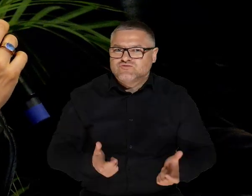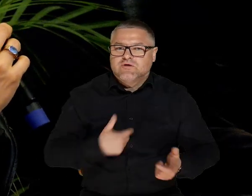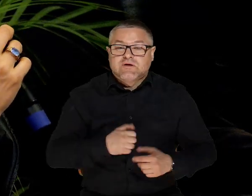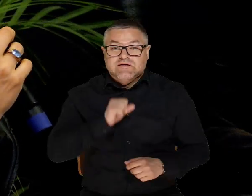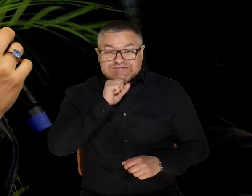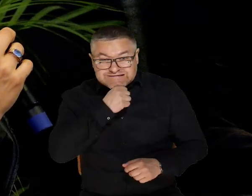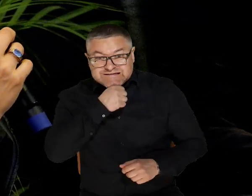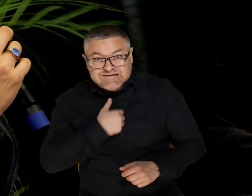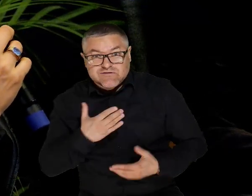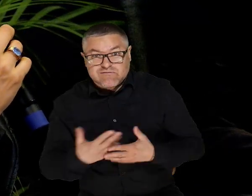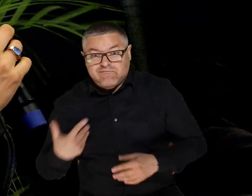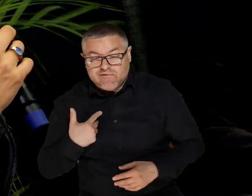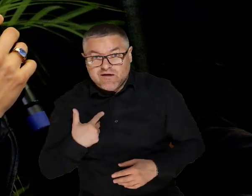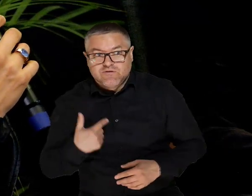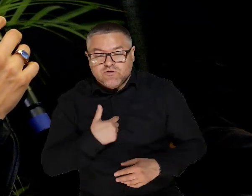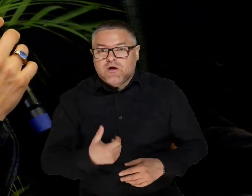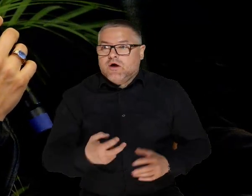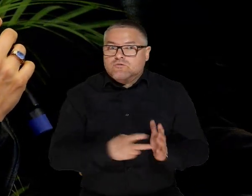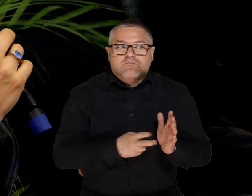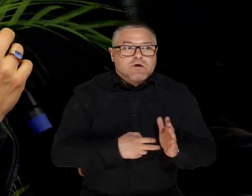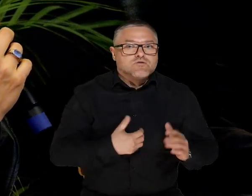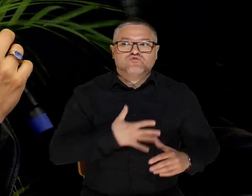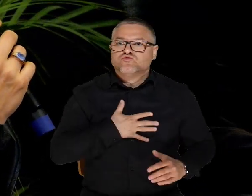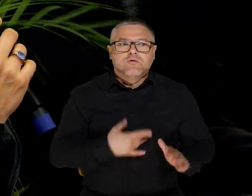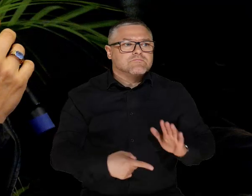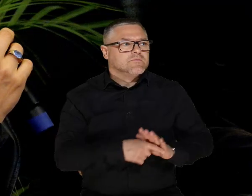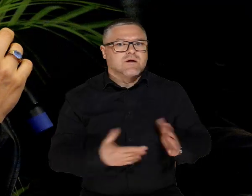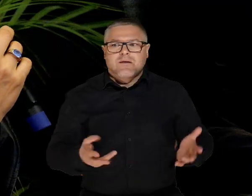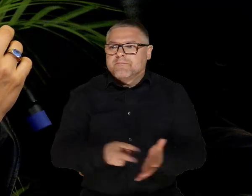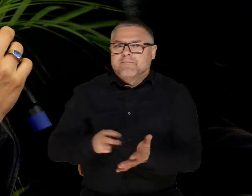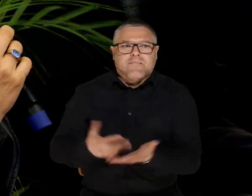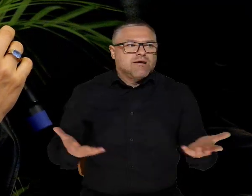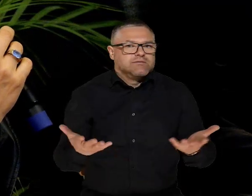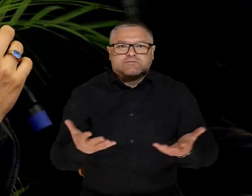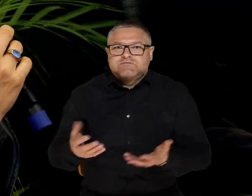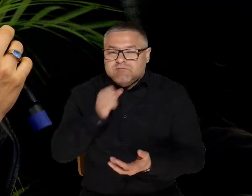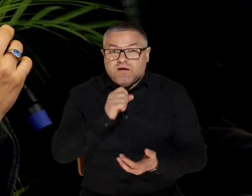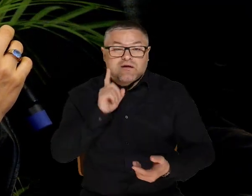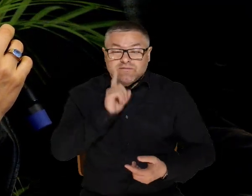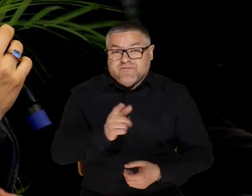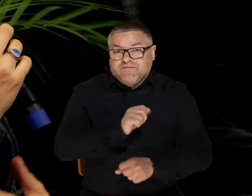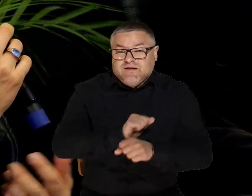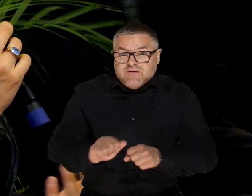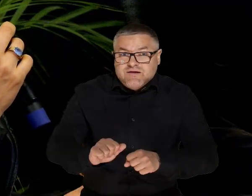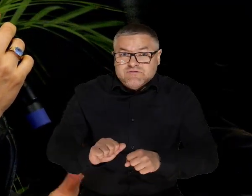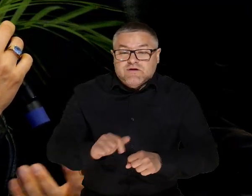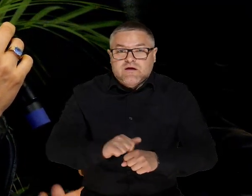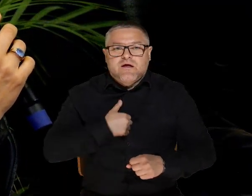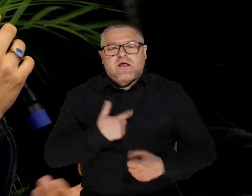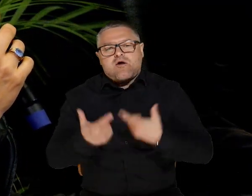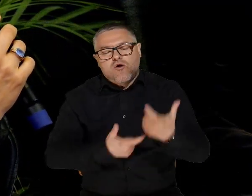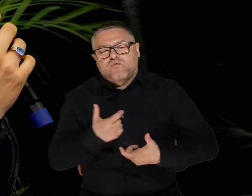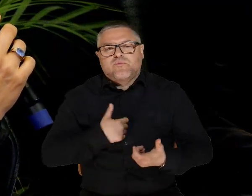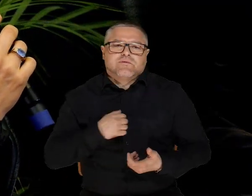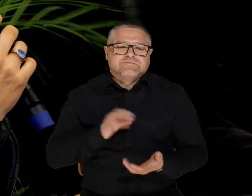starsza, tym bardziej właśnie ten deficyt odczuwam, co wydaje się takie trochę paradoksalne, ale tak właśnie jest. I zaczęłam sobie jakoś tak po prostu